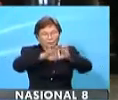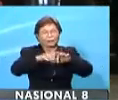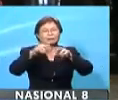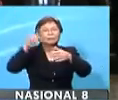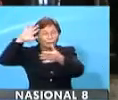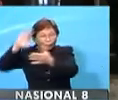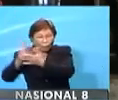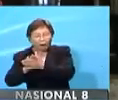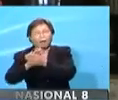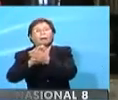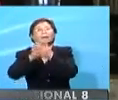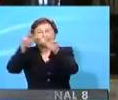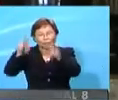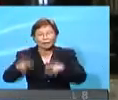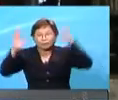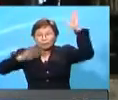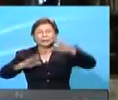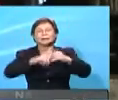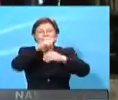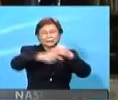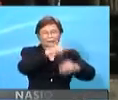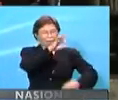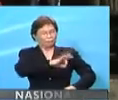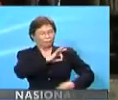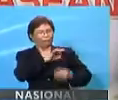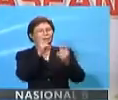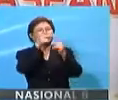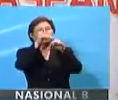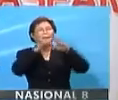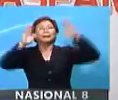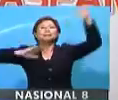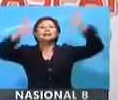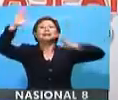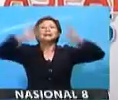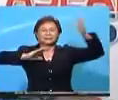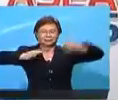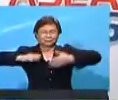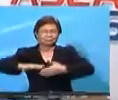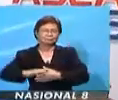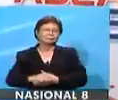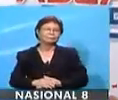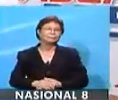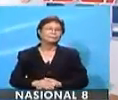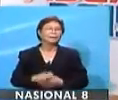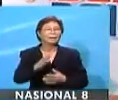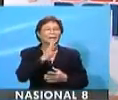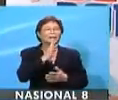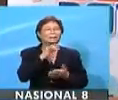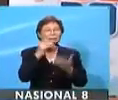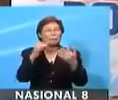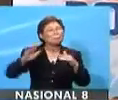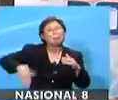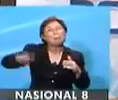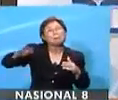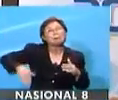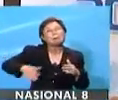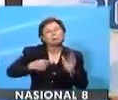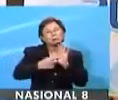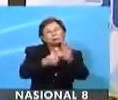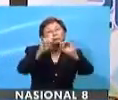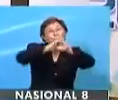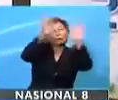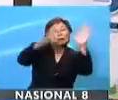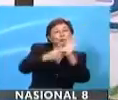tentang manfaat TPPA kepada negara. Beliau berkata masih belum ada petunjuk